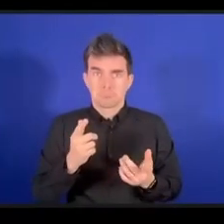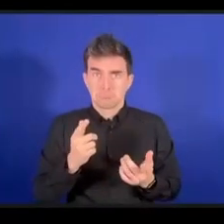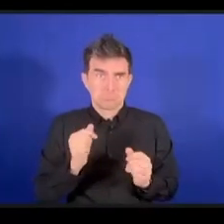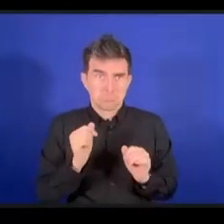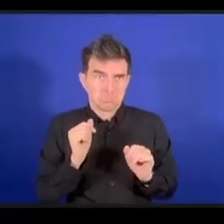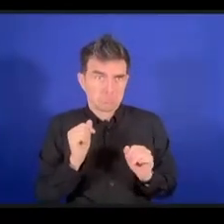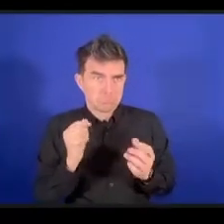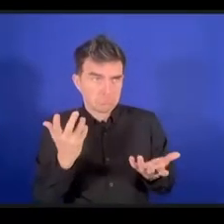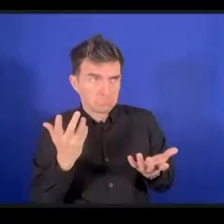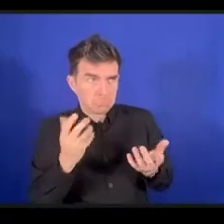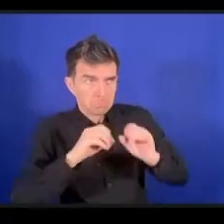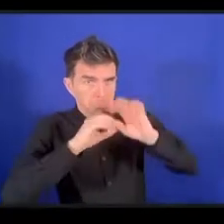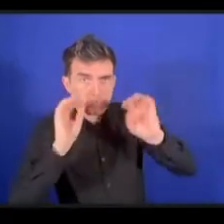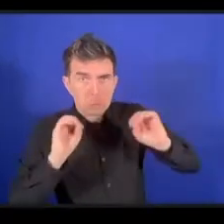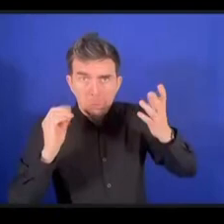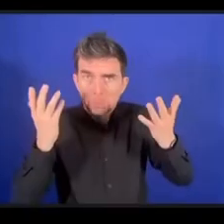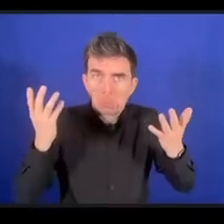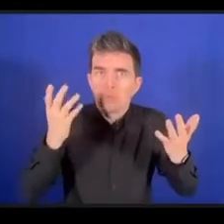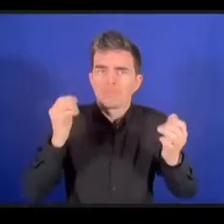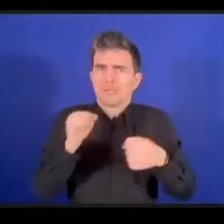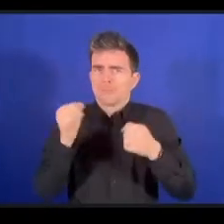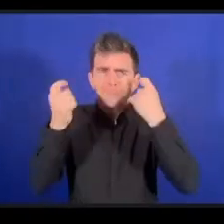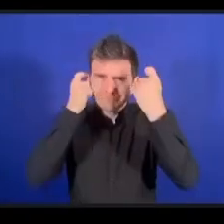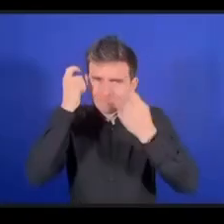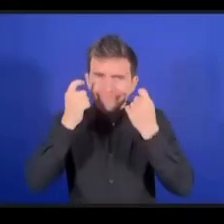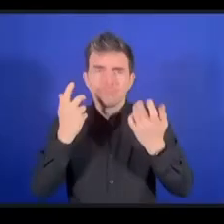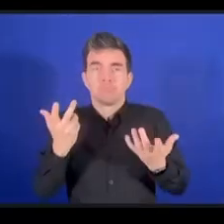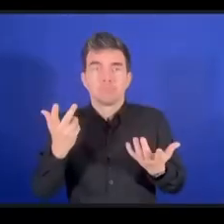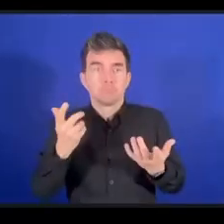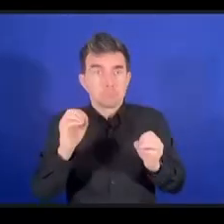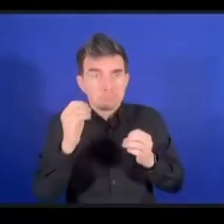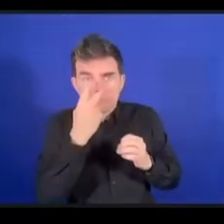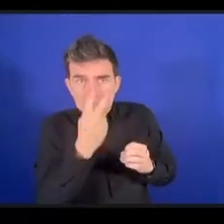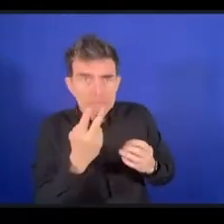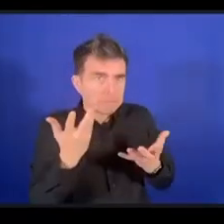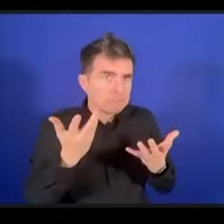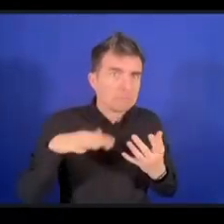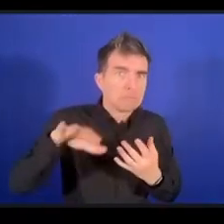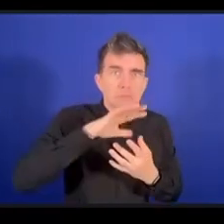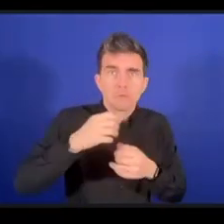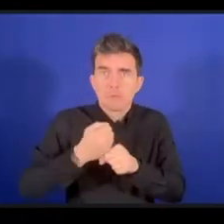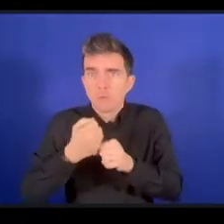所以那么所以每个人都参加，你看不到他们的话就没法谈。